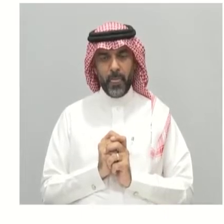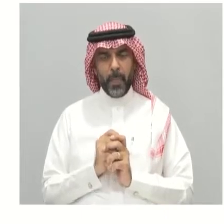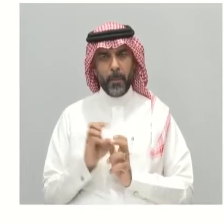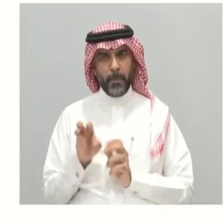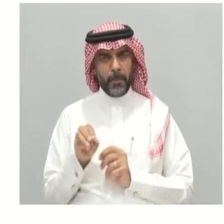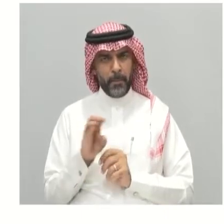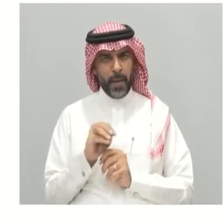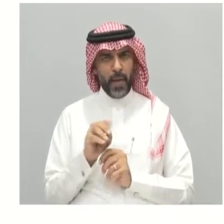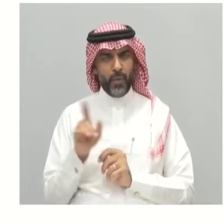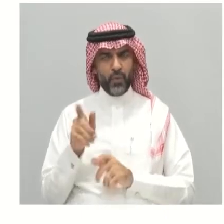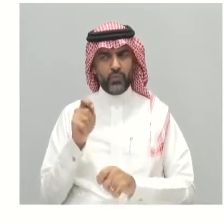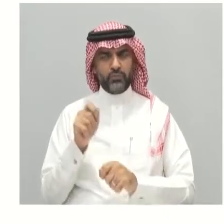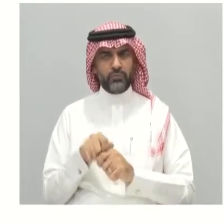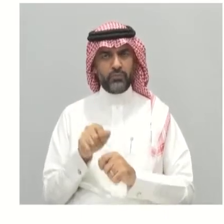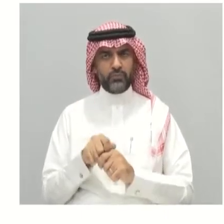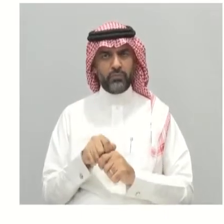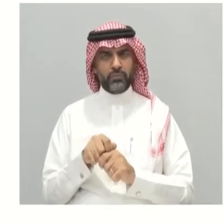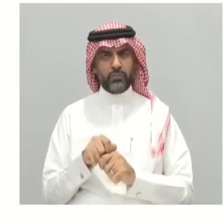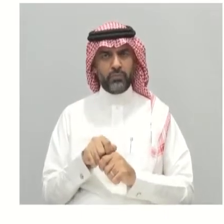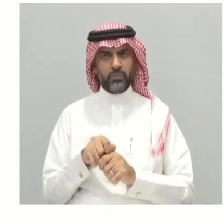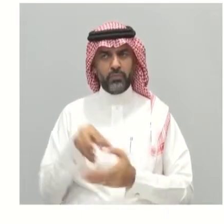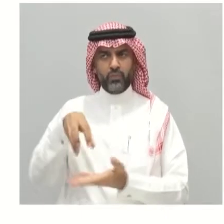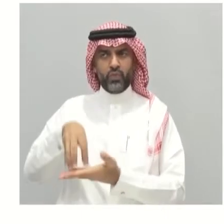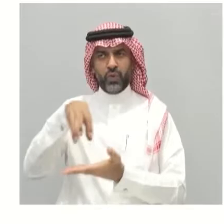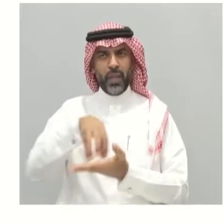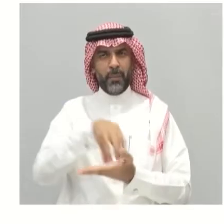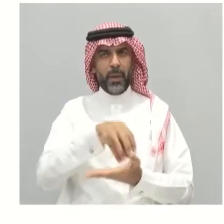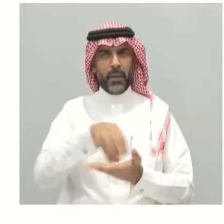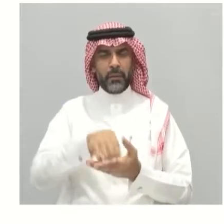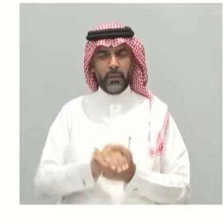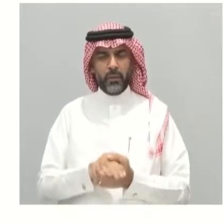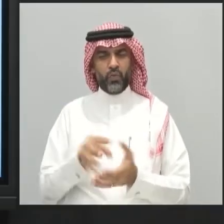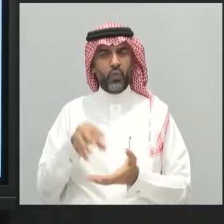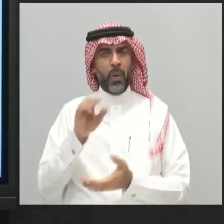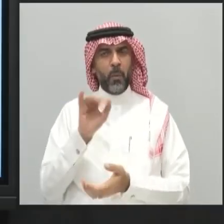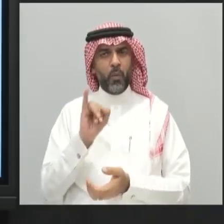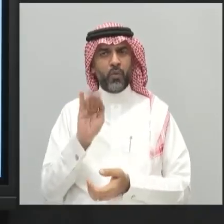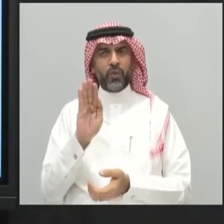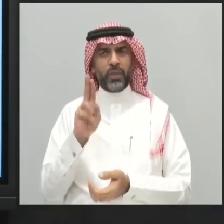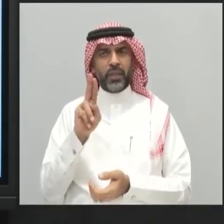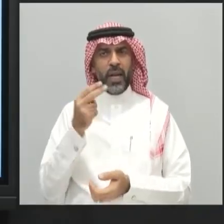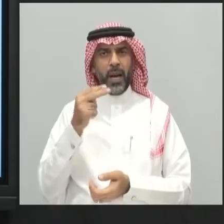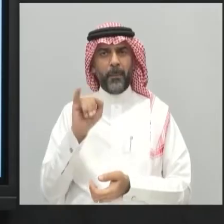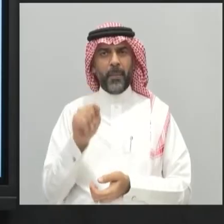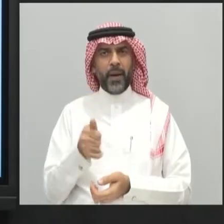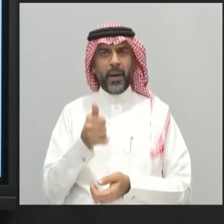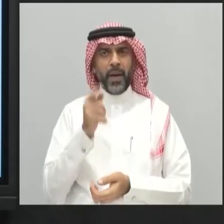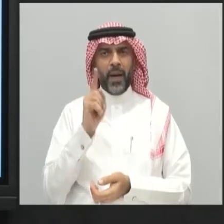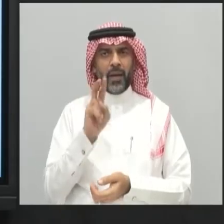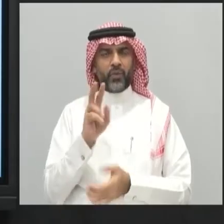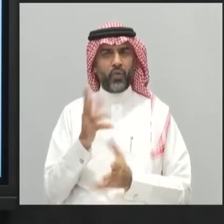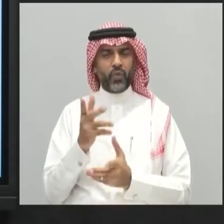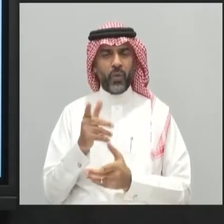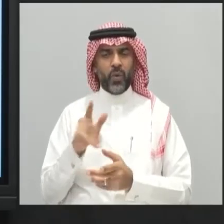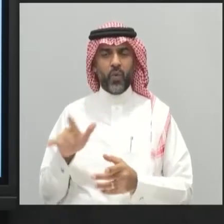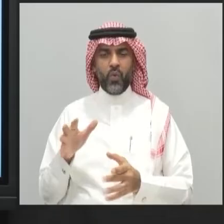يكون مستعمرات يكون ماذا مستعمرات ما هي المستعمرات ماذا نقصد بالمستعمرات هي عباره عن مجموعه من